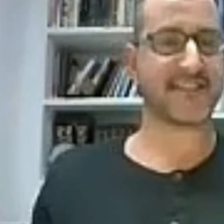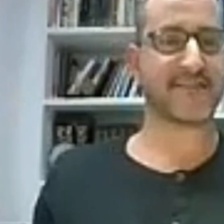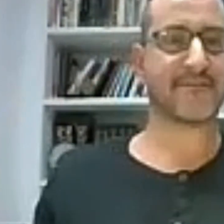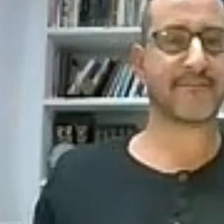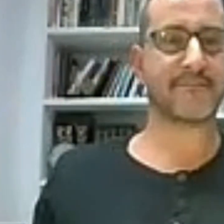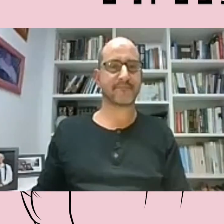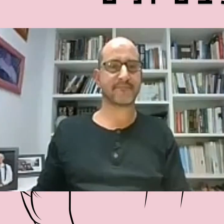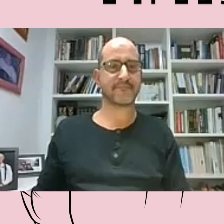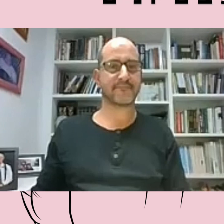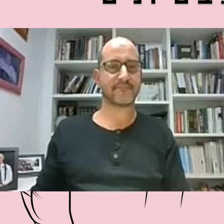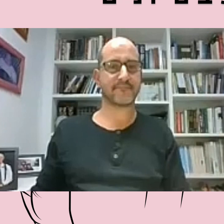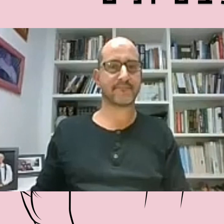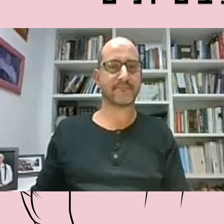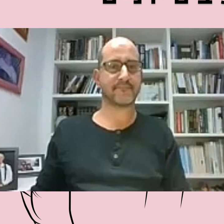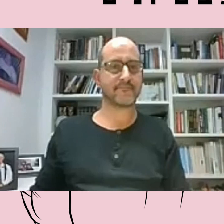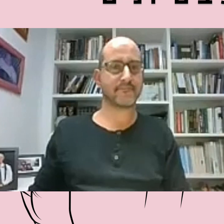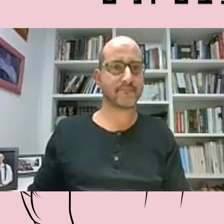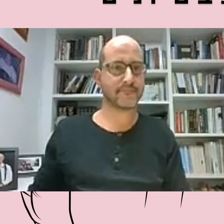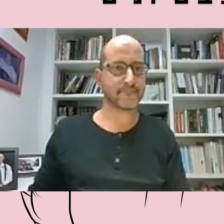תבנית אחרת.